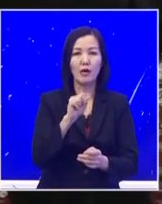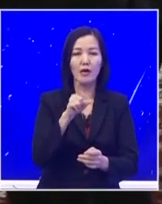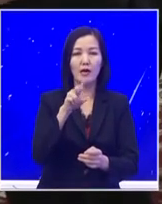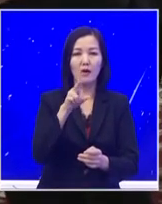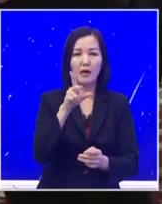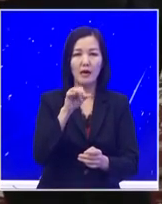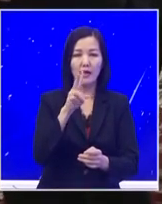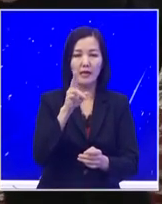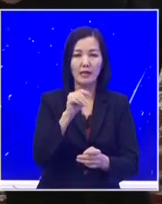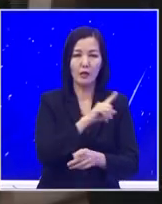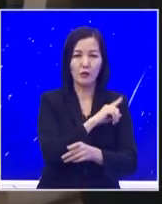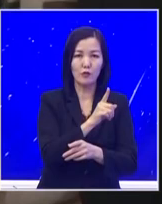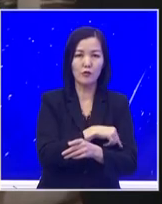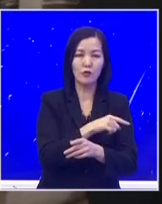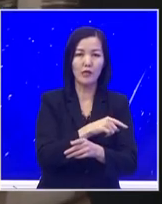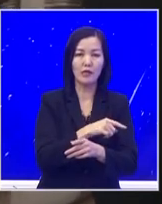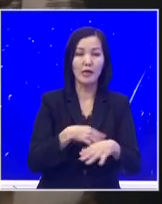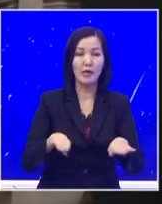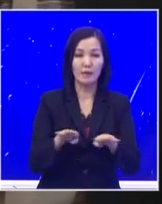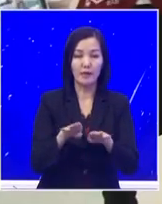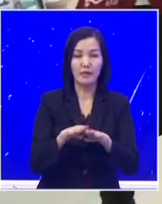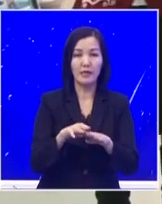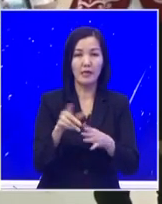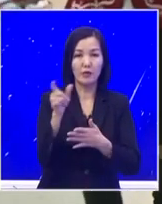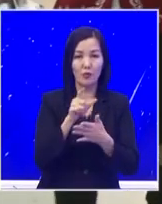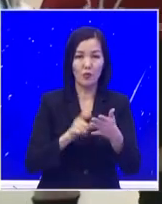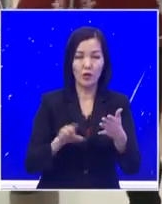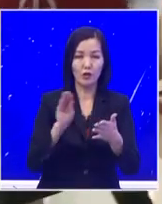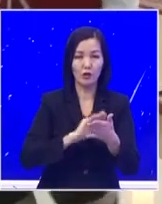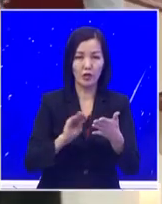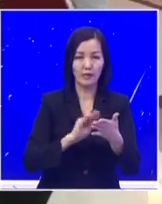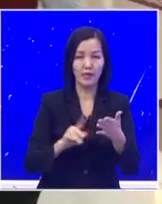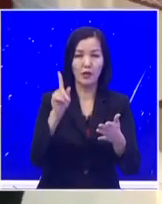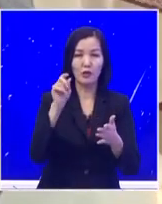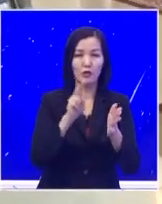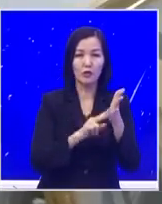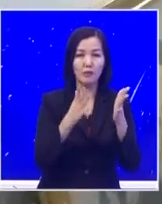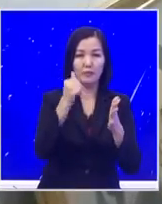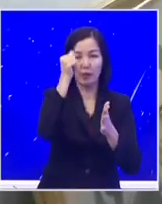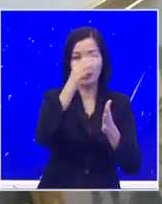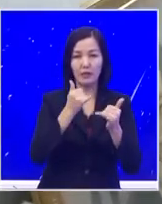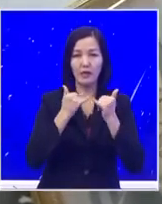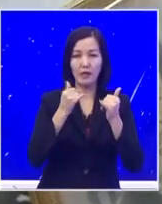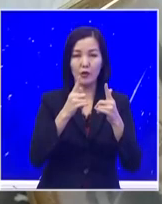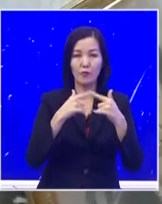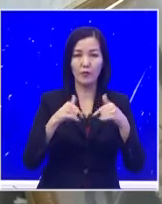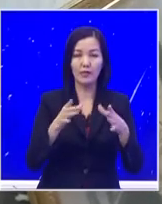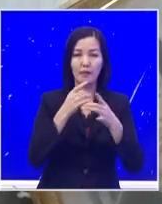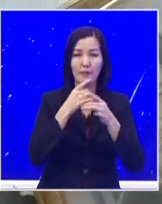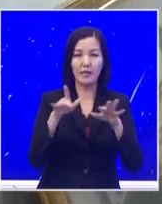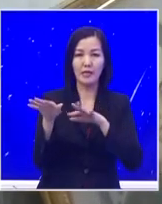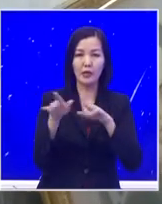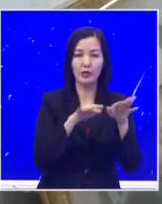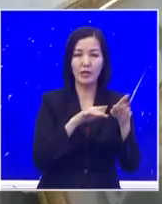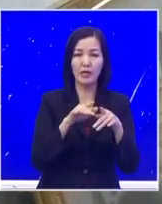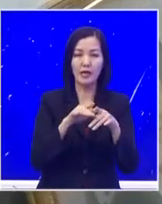біріктіретін күш әрине қарылың. Мұны қазақ халқы жақсы білет. Ұлы ақынның 175 жылдық мерейтойына орай ұйымдастырылған мәдени шара